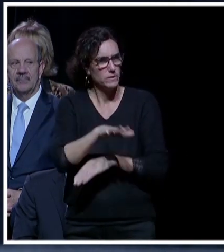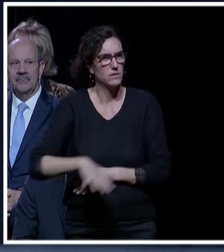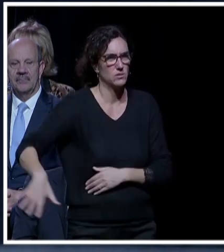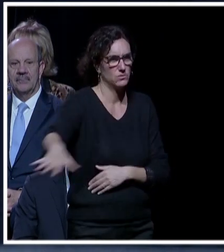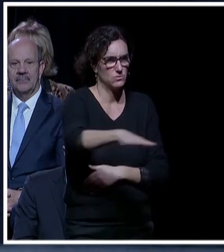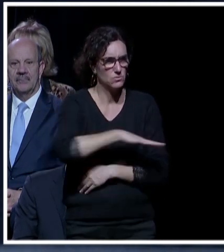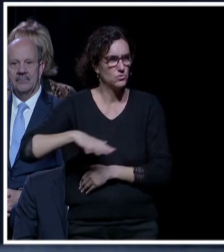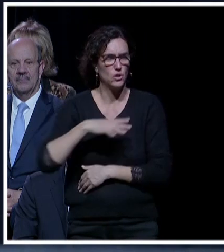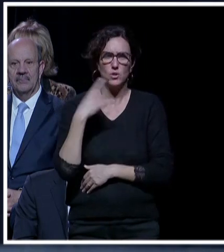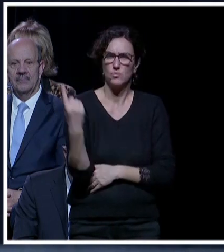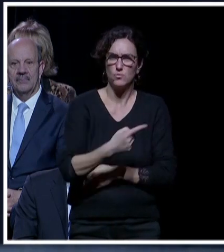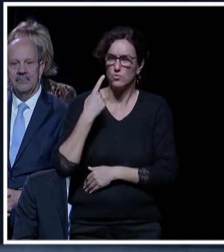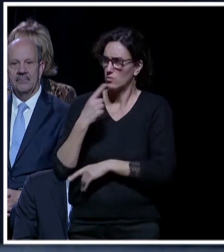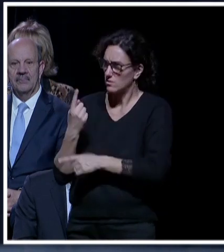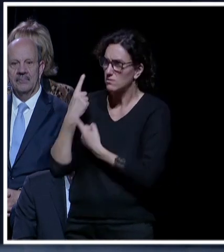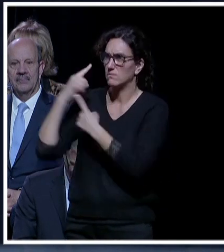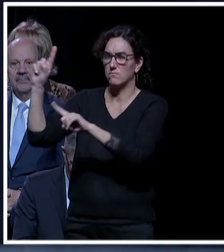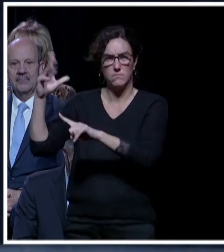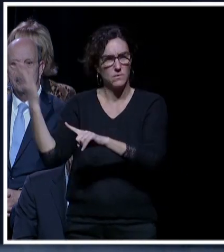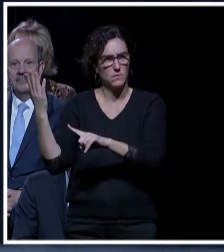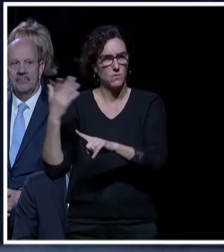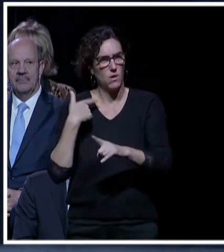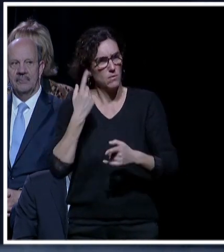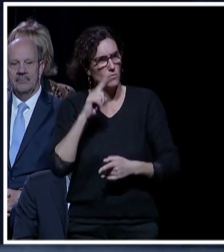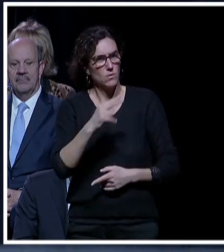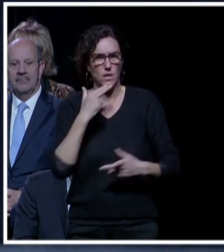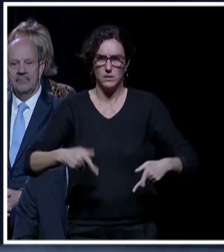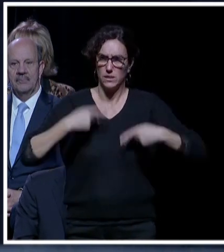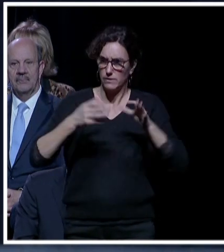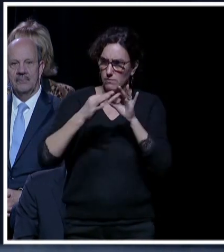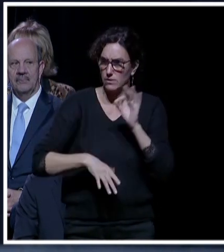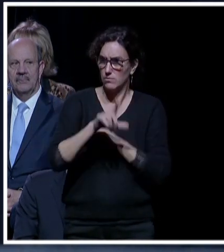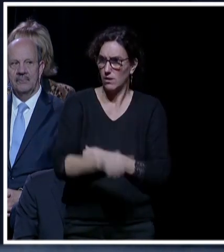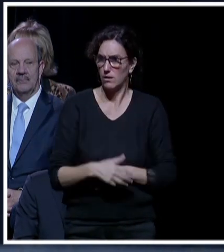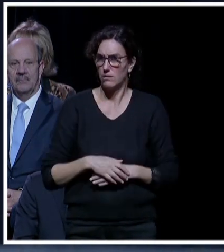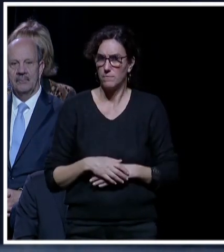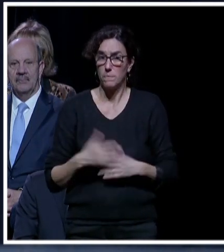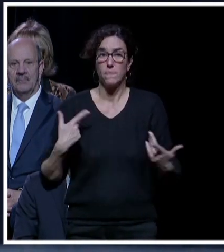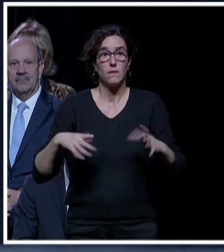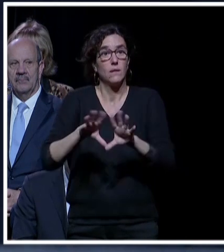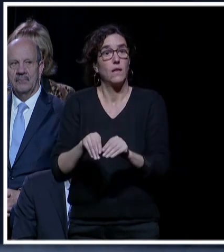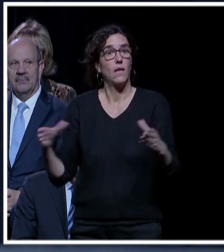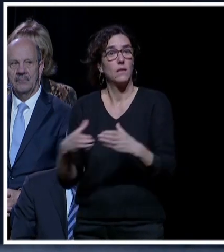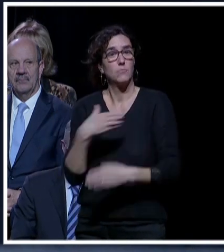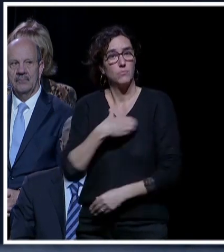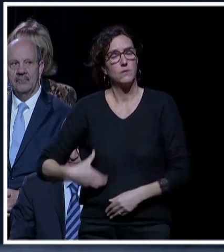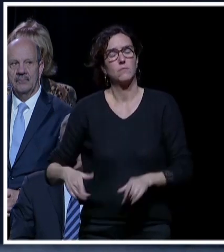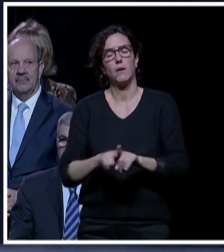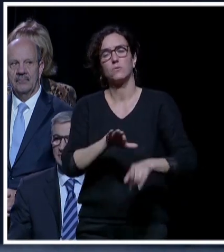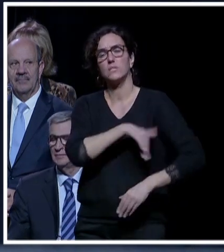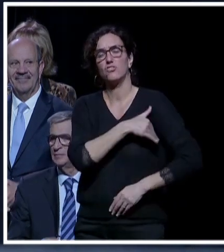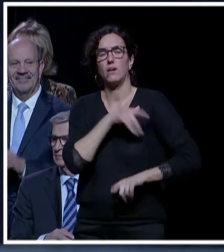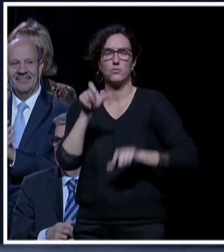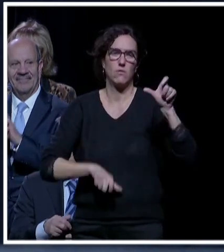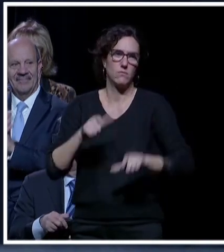résultats. Se battre pour notre ville du Canet avec l'équipe municipale et nos remarquables agents municipaux, et je voudrais qu'on les applaudisse et qu'on les remercie